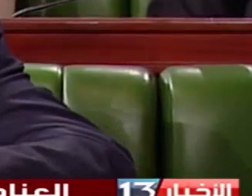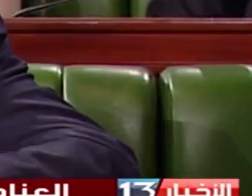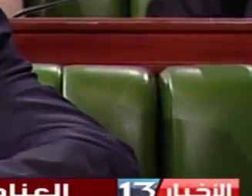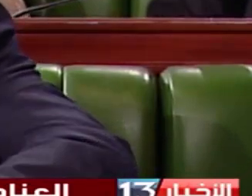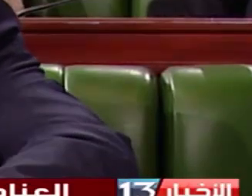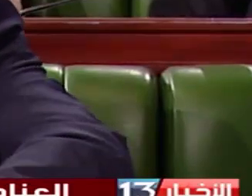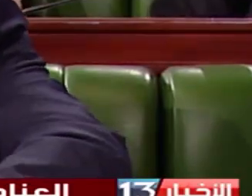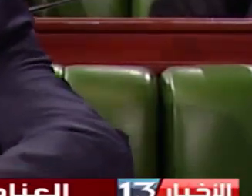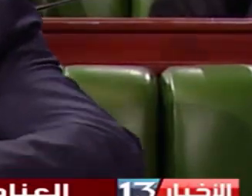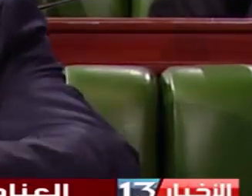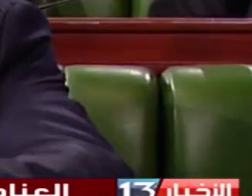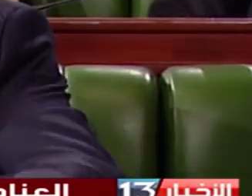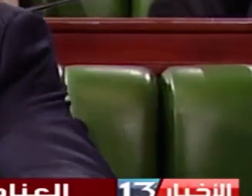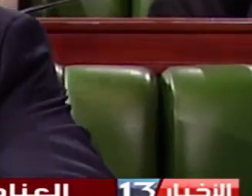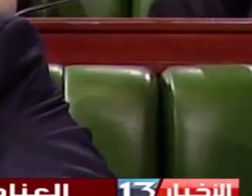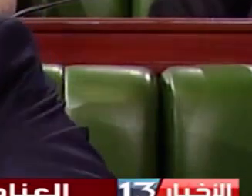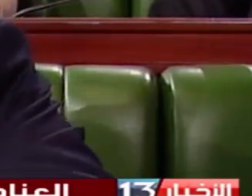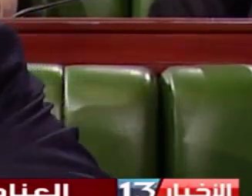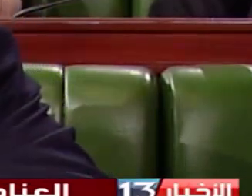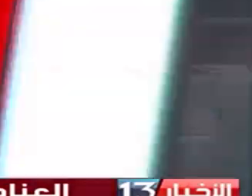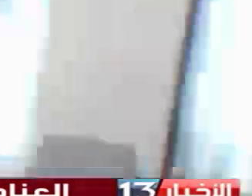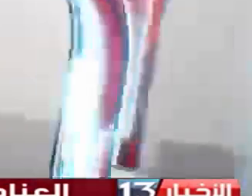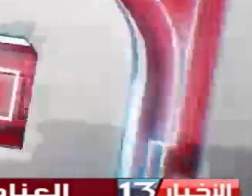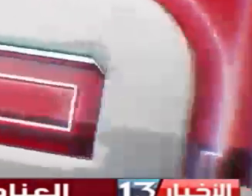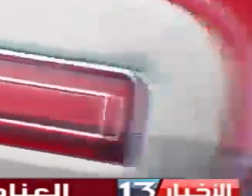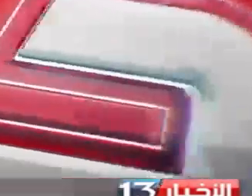بالكاف وب اجا